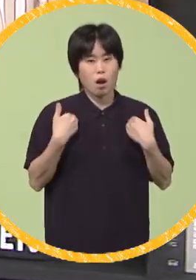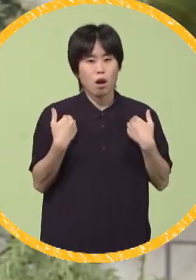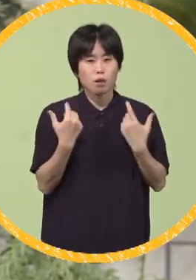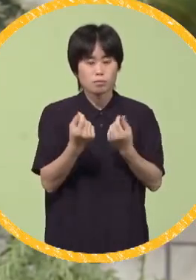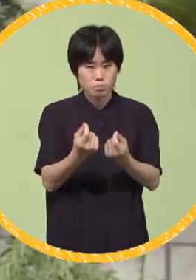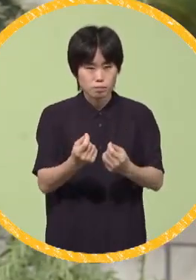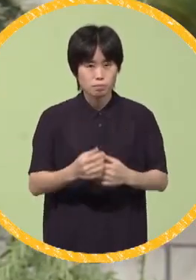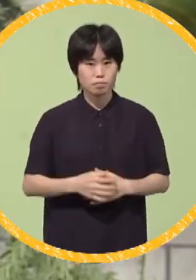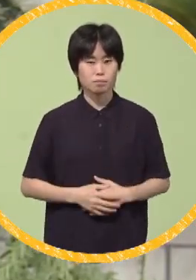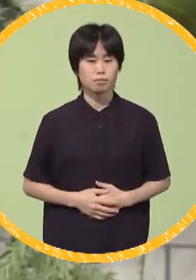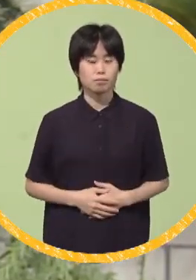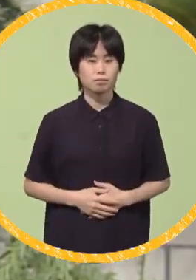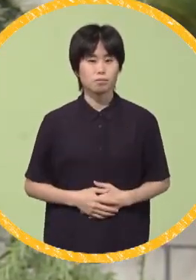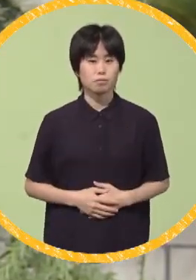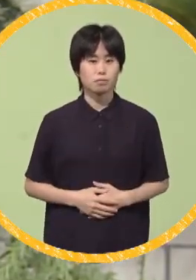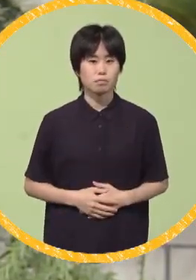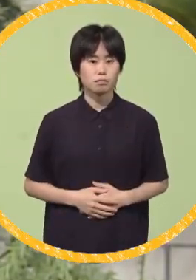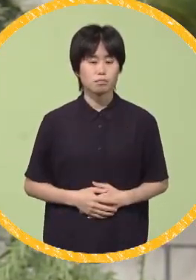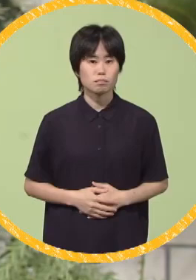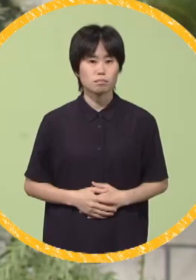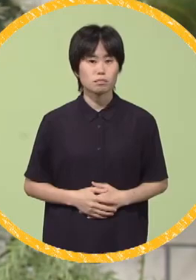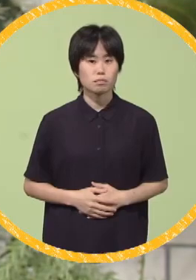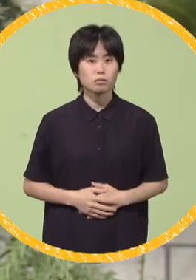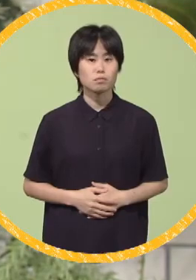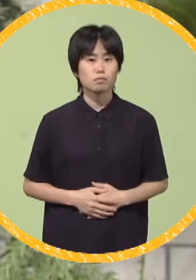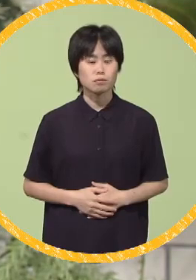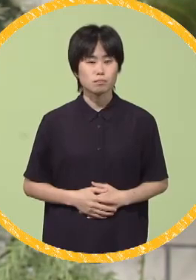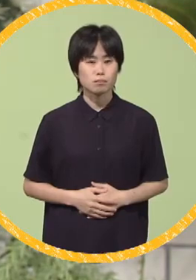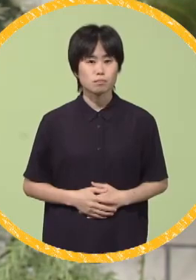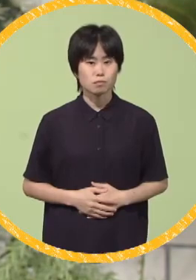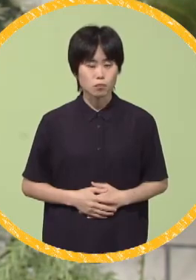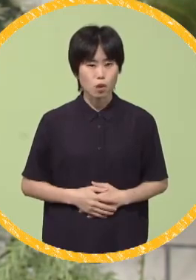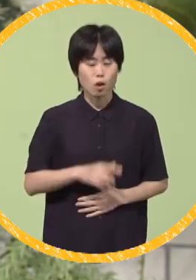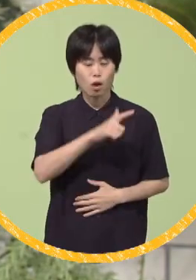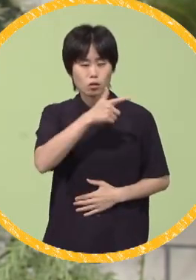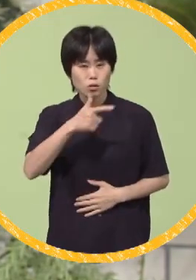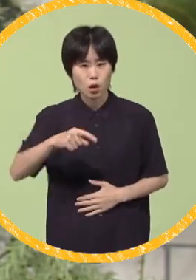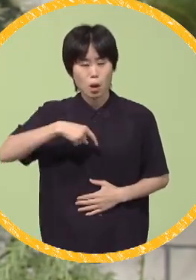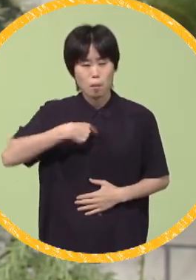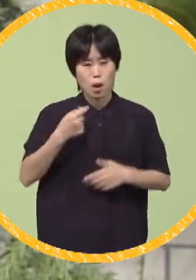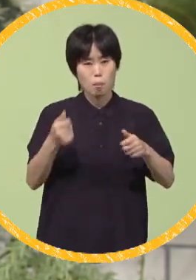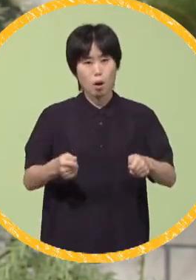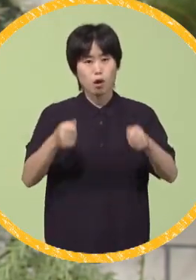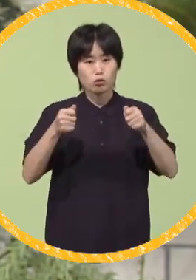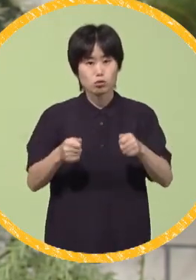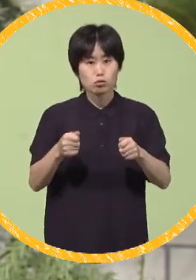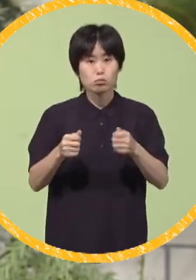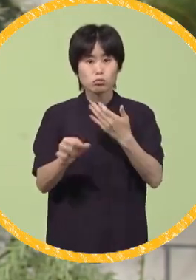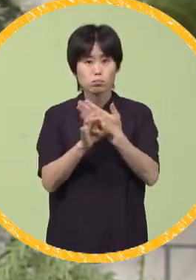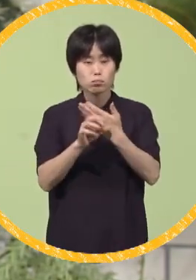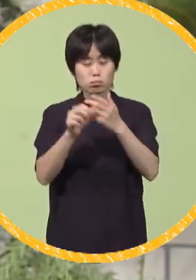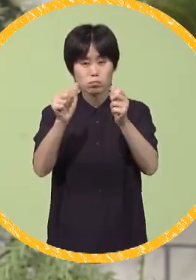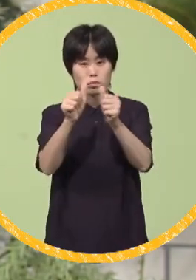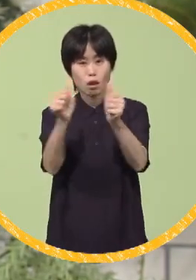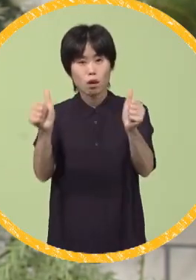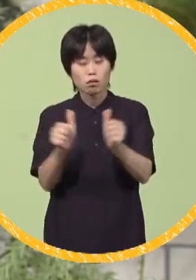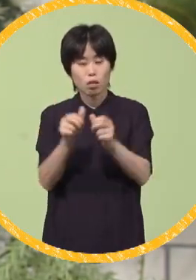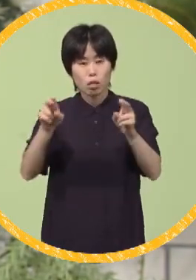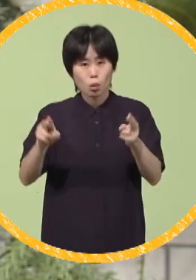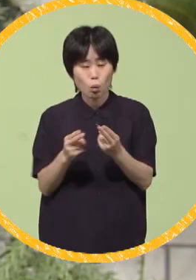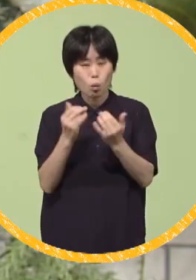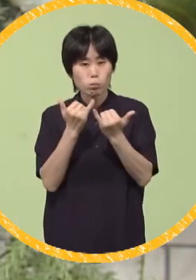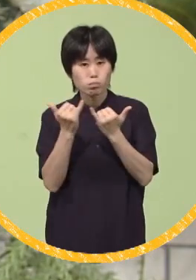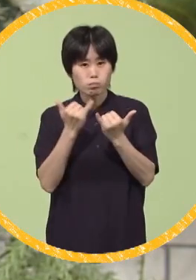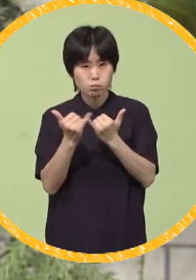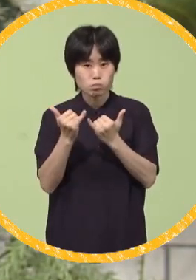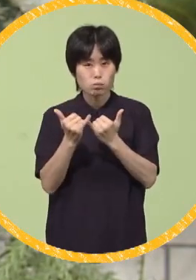に今ね、うん、いろんなマイバッグみたいなのが出てて、はい、なんか男性用のとかのちょっとシックなものとか、